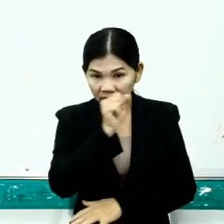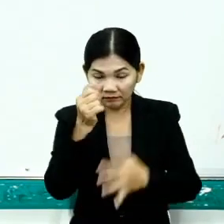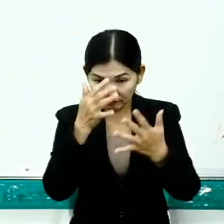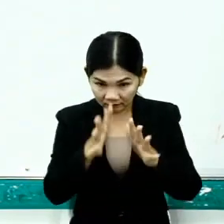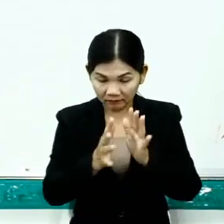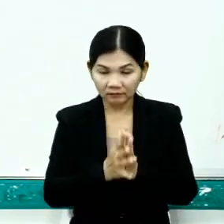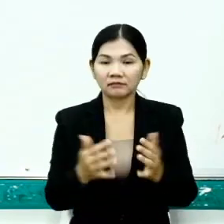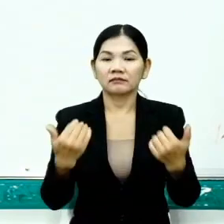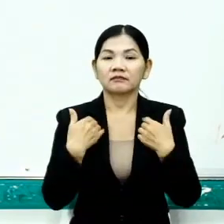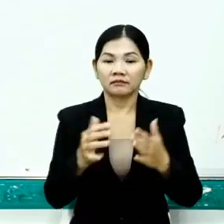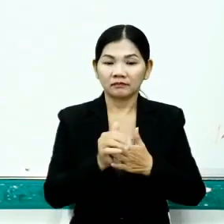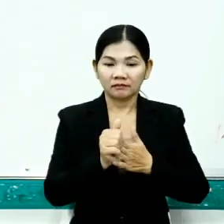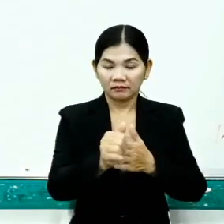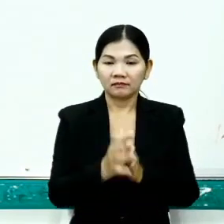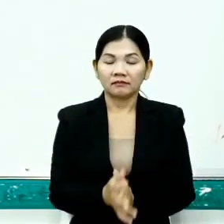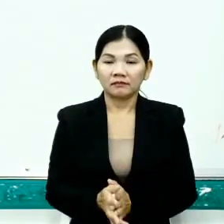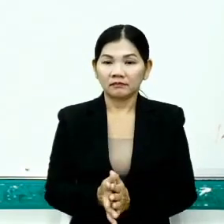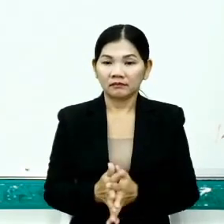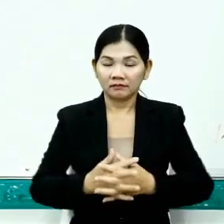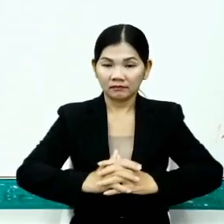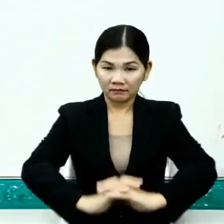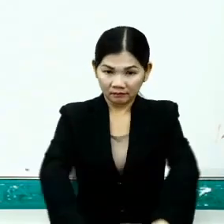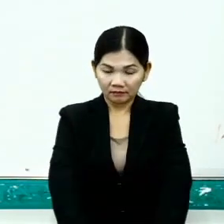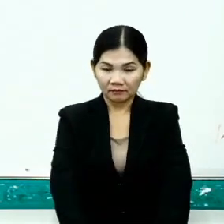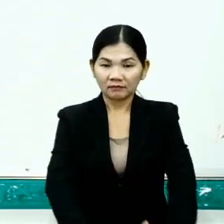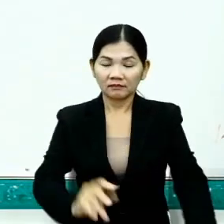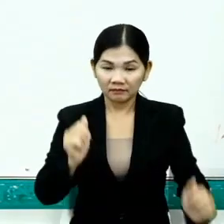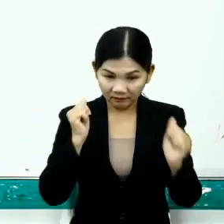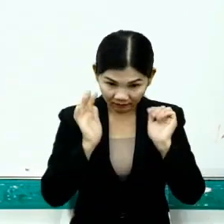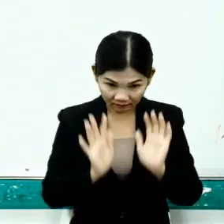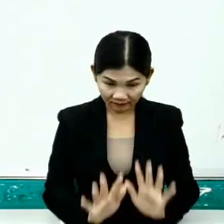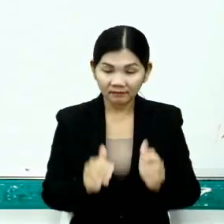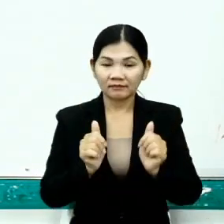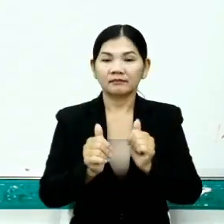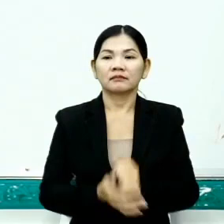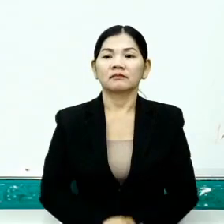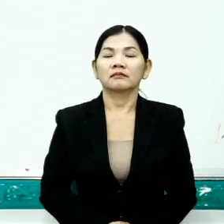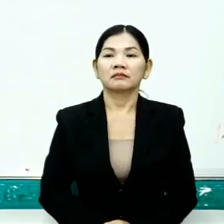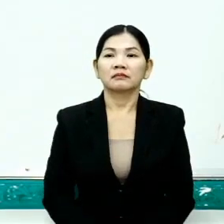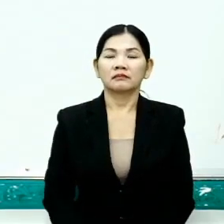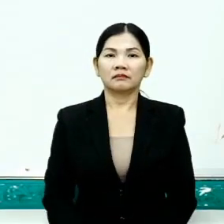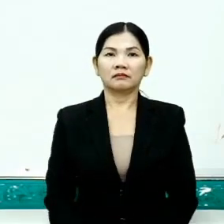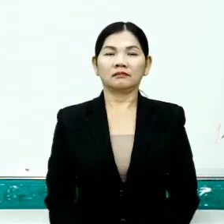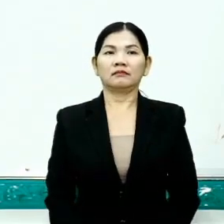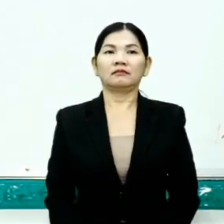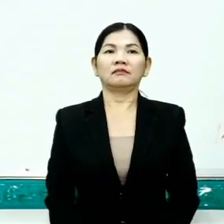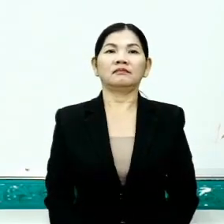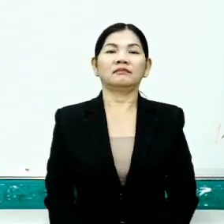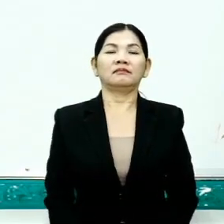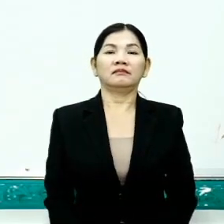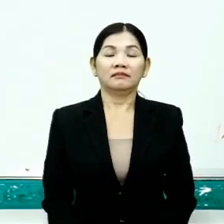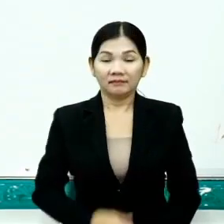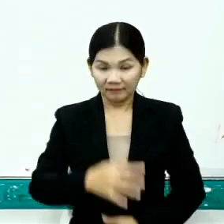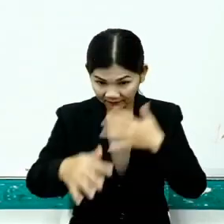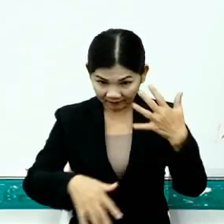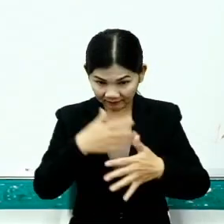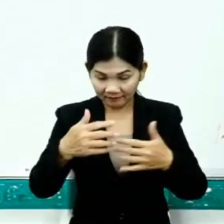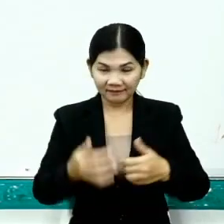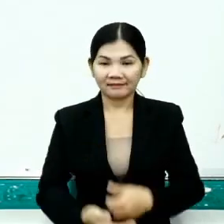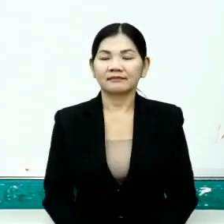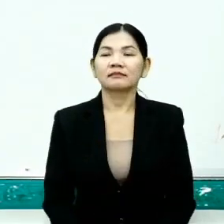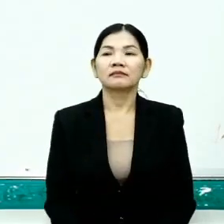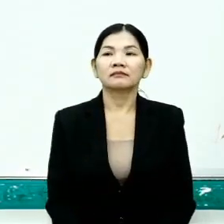riêng hay nâng nhạc ru nòm con bột bàn bình tạch mánh thu sắp bài tịnh nha con chà thu hao sắp bài đi đi